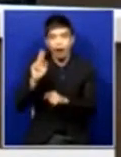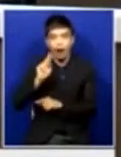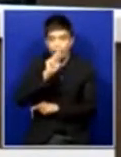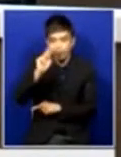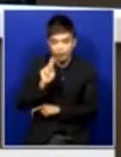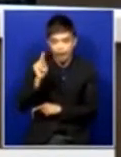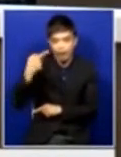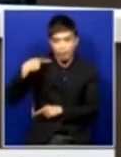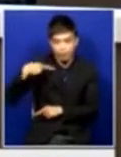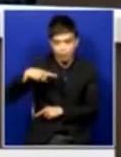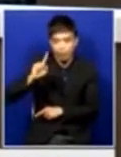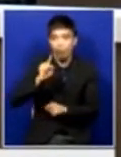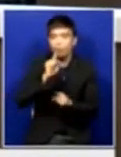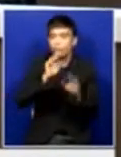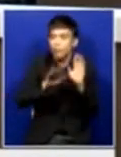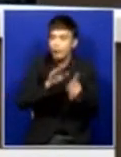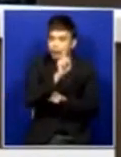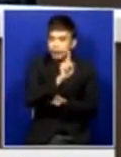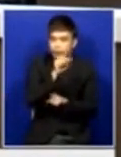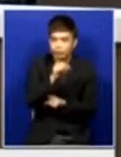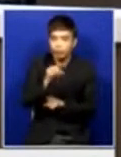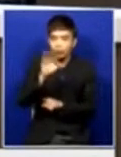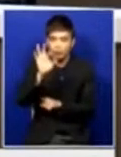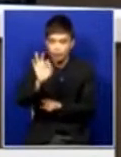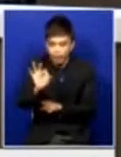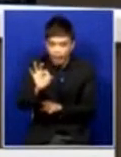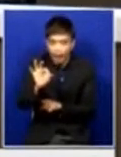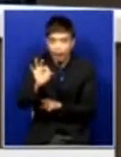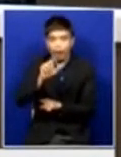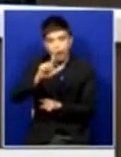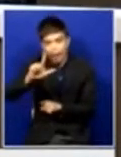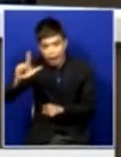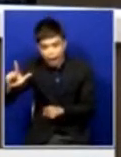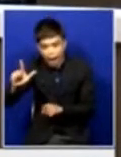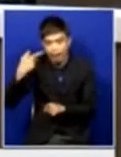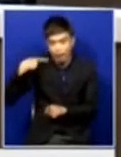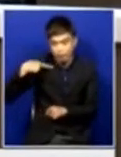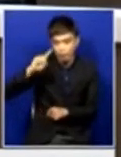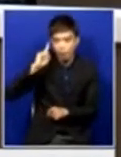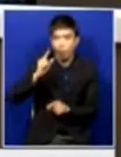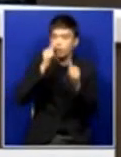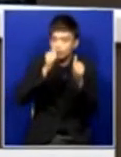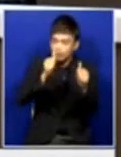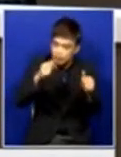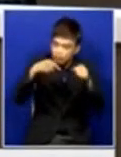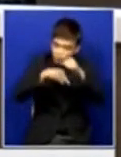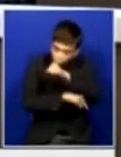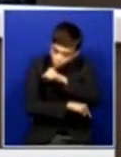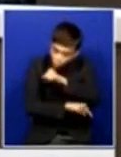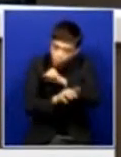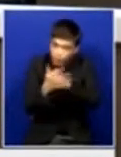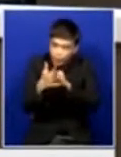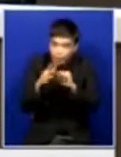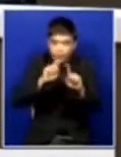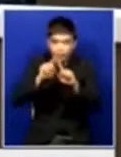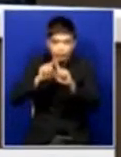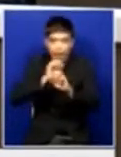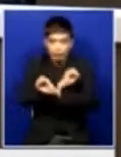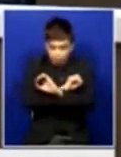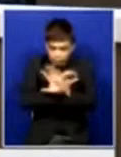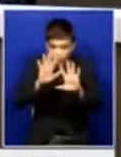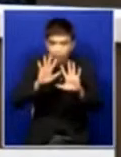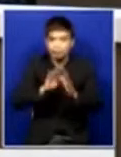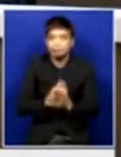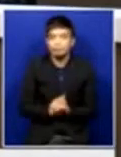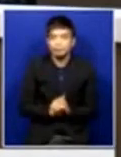ำหนดนี้ 1.9 ล้านล้านเป็นไปอย่างมีประสิทธิภาพและเกิดความโปร่งใสเป็นประโยชน์แก่พี่น้องประชาชนและประเทศชาติผ